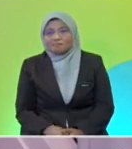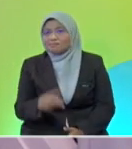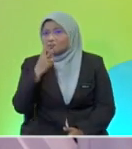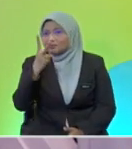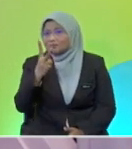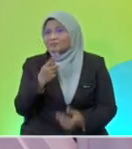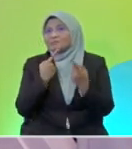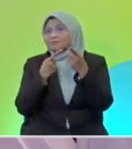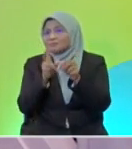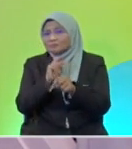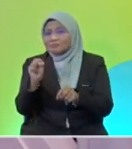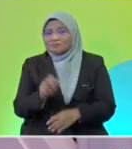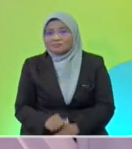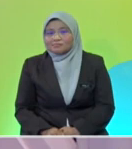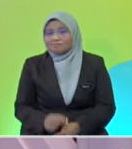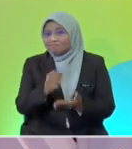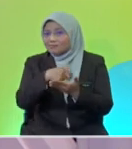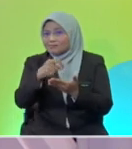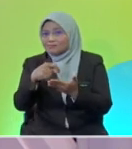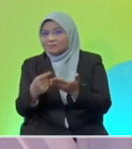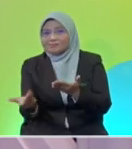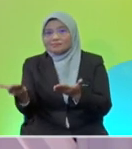jadi kita tulis Smule